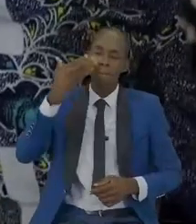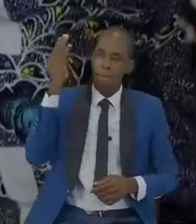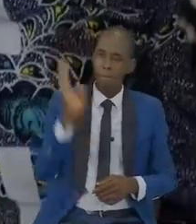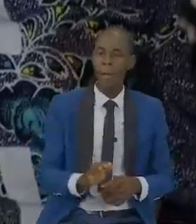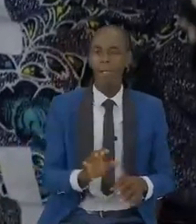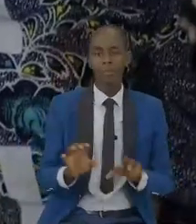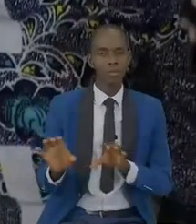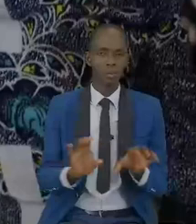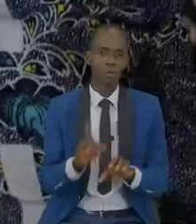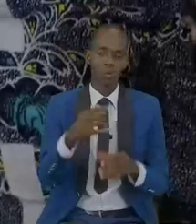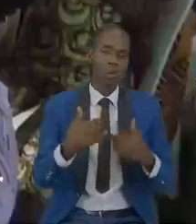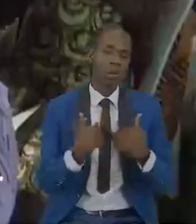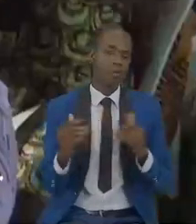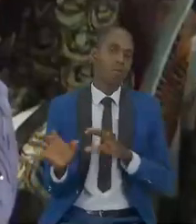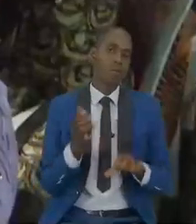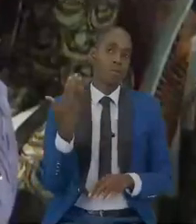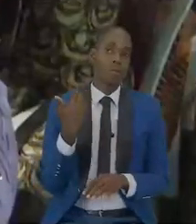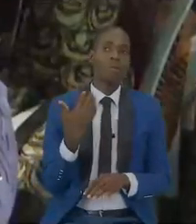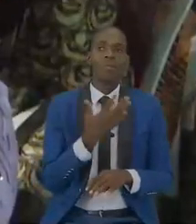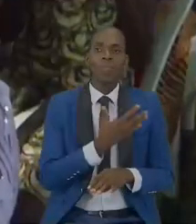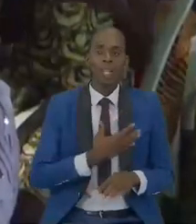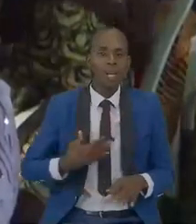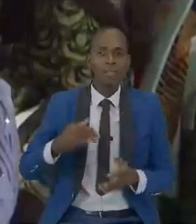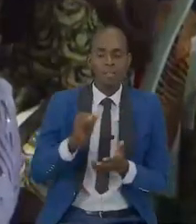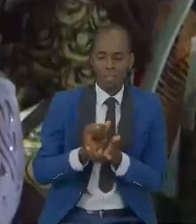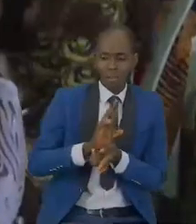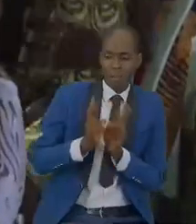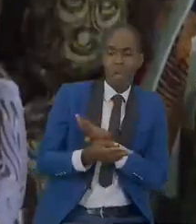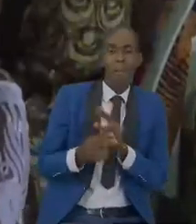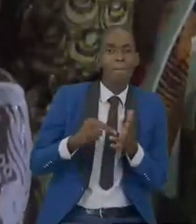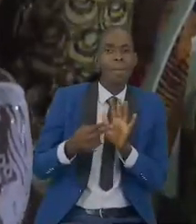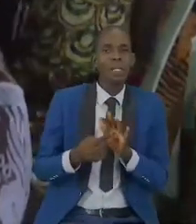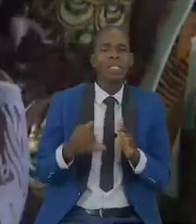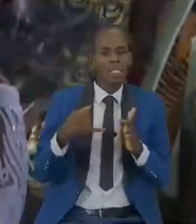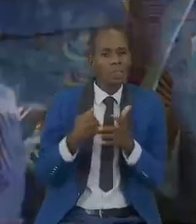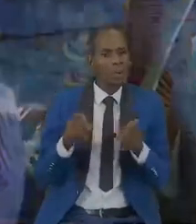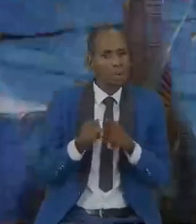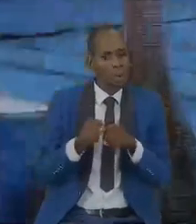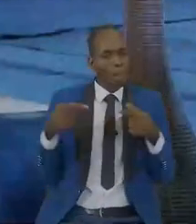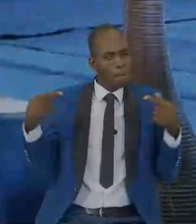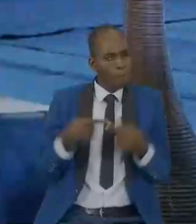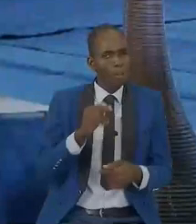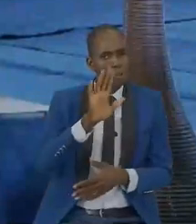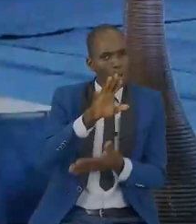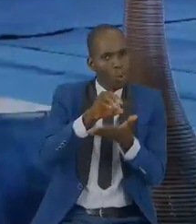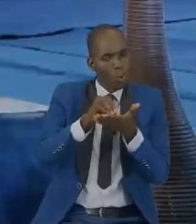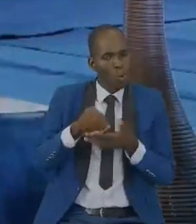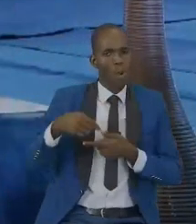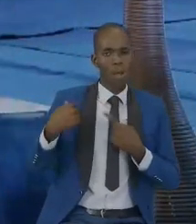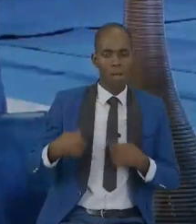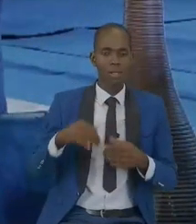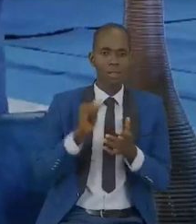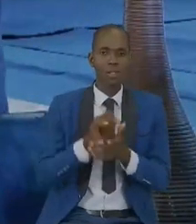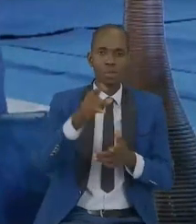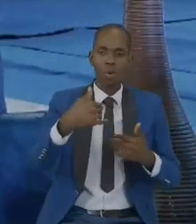du péché, le mal que tu as fait, ce que tu as fait. Et la repentance veut dire que cela blesse ton cœur,